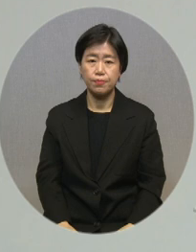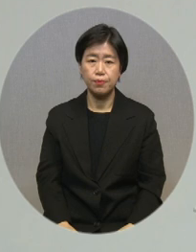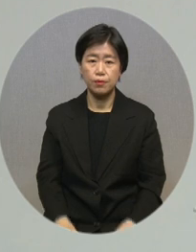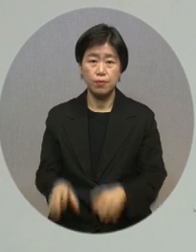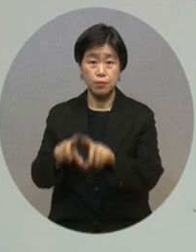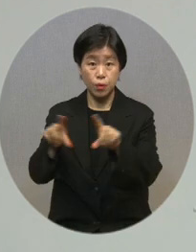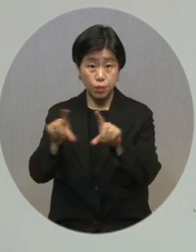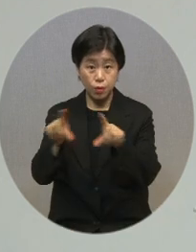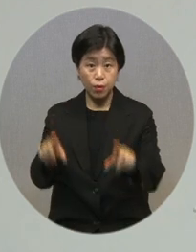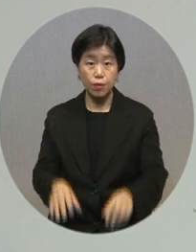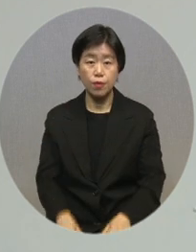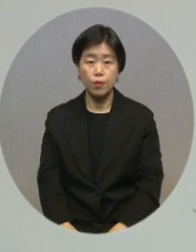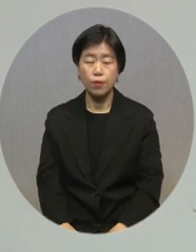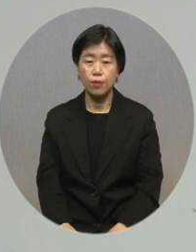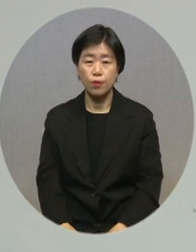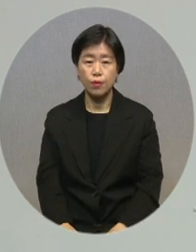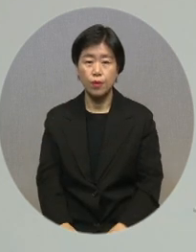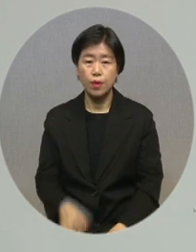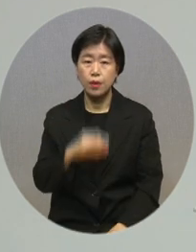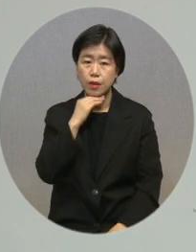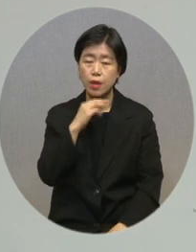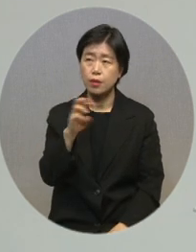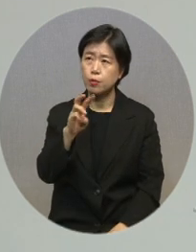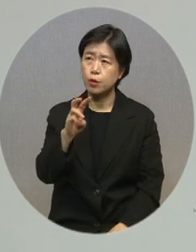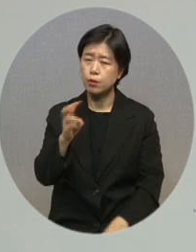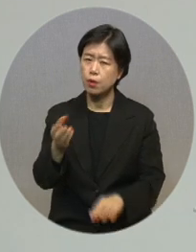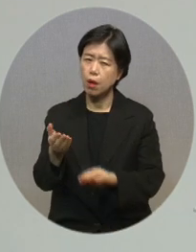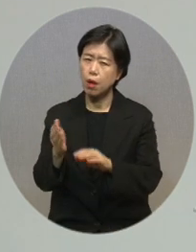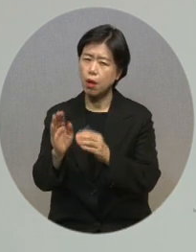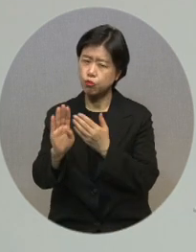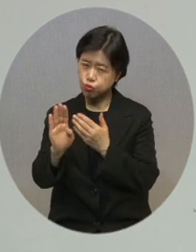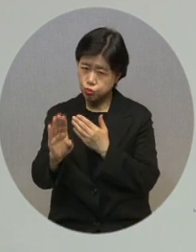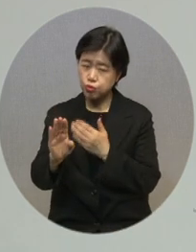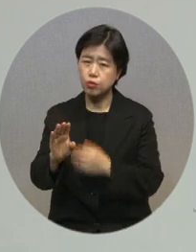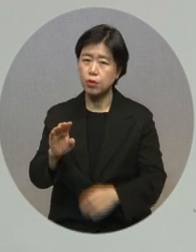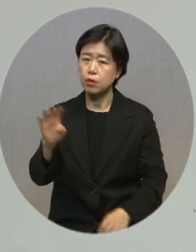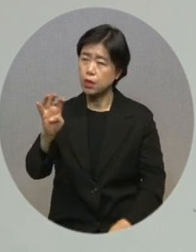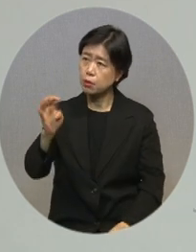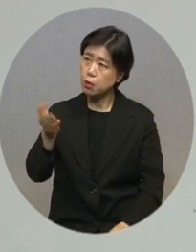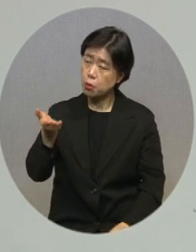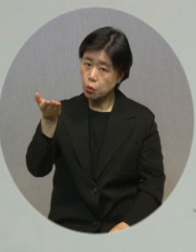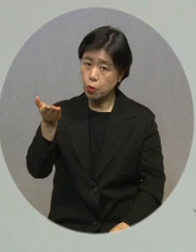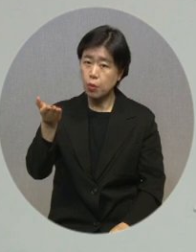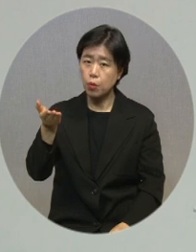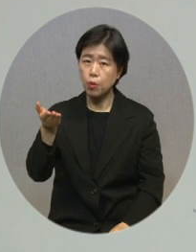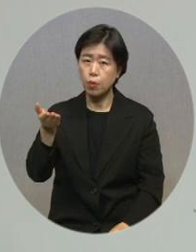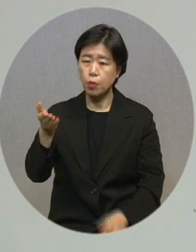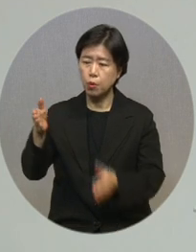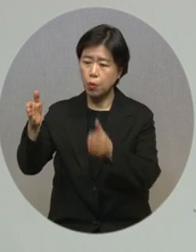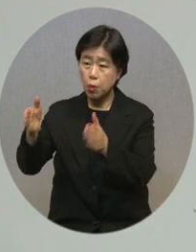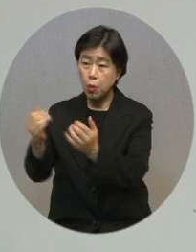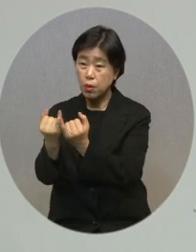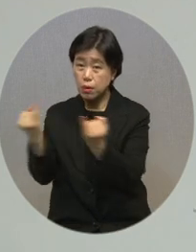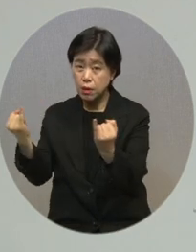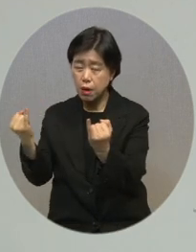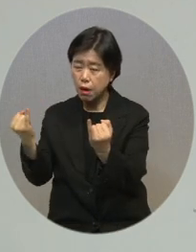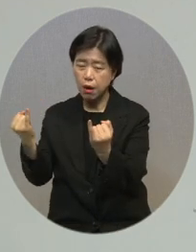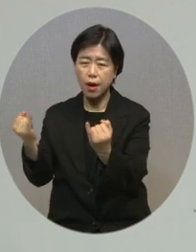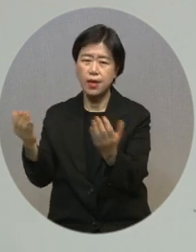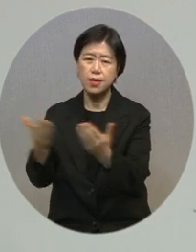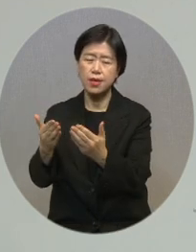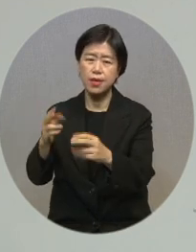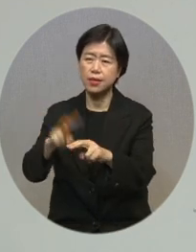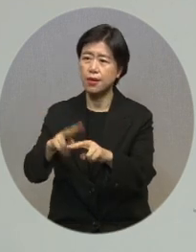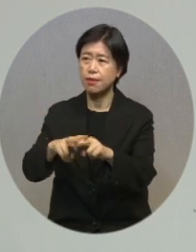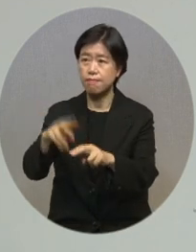주로 그 30대 그 후반부터 40대 초반까지의 고용률이 낮습니다. 네. 그